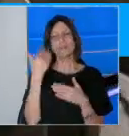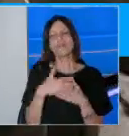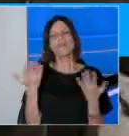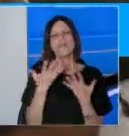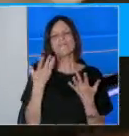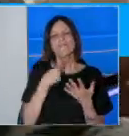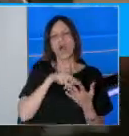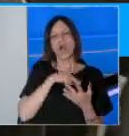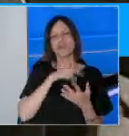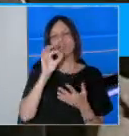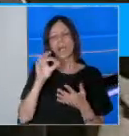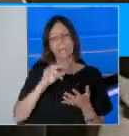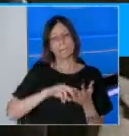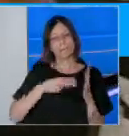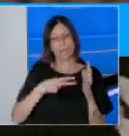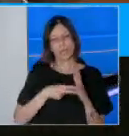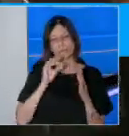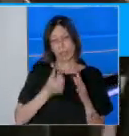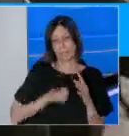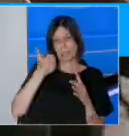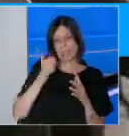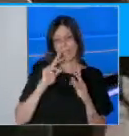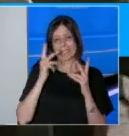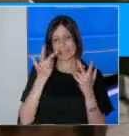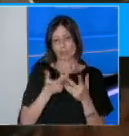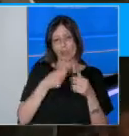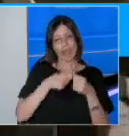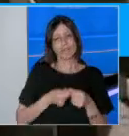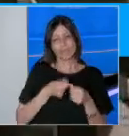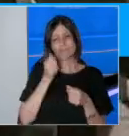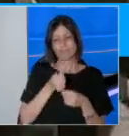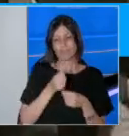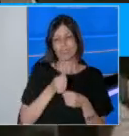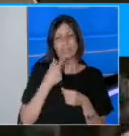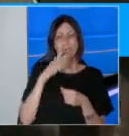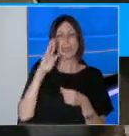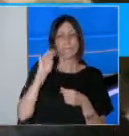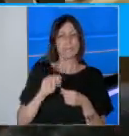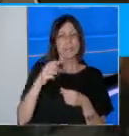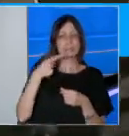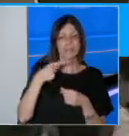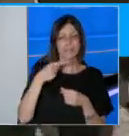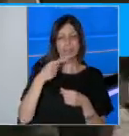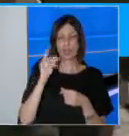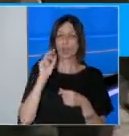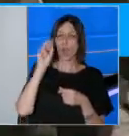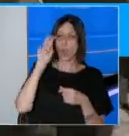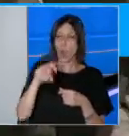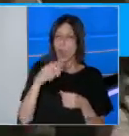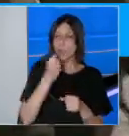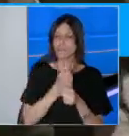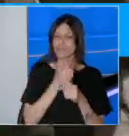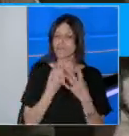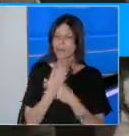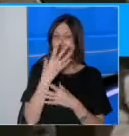האחריות שלכם, של הפוליטיקאים, של מנהיגי הציבור, חבר הכנסת איתמר בן גביר עולה ומקים שם, במקום התוסס הזה, את הלשכה